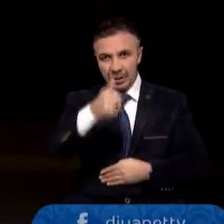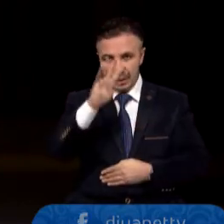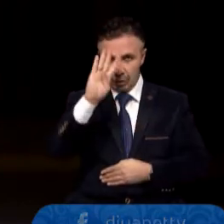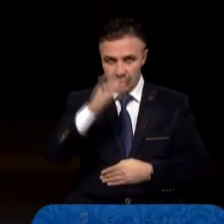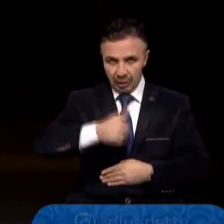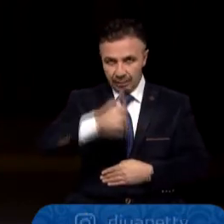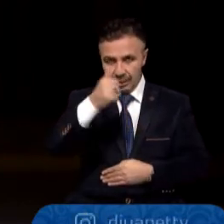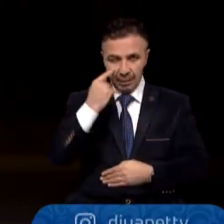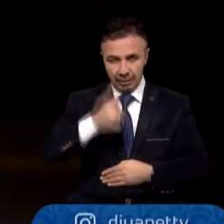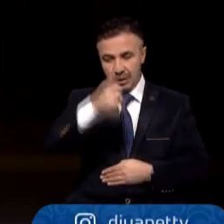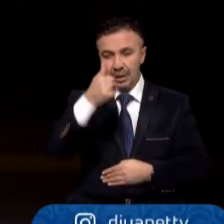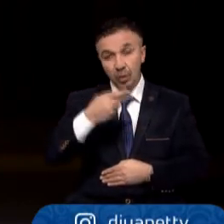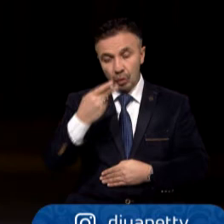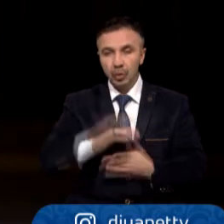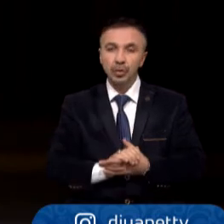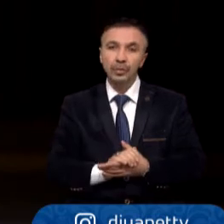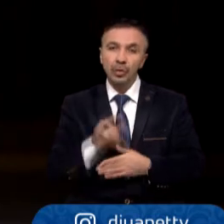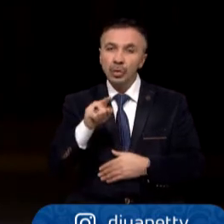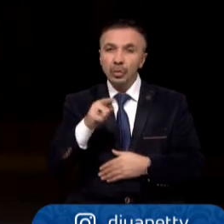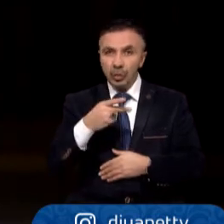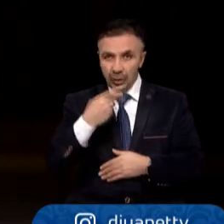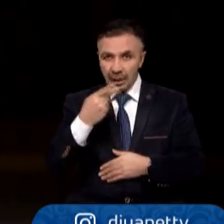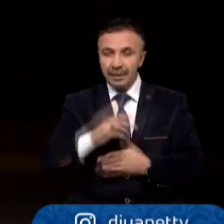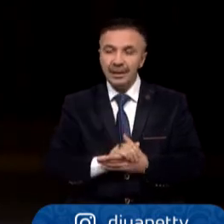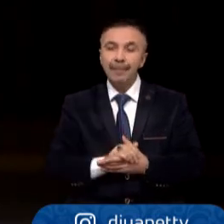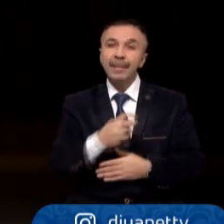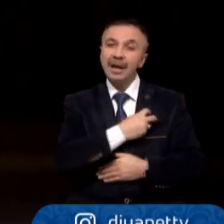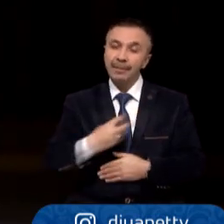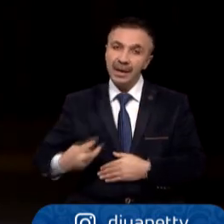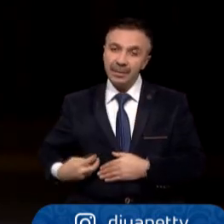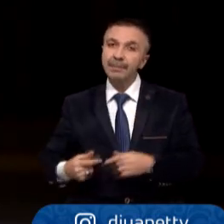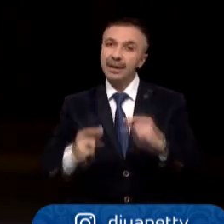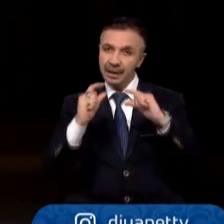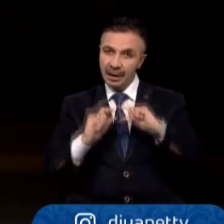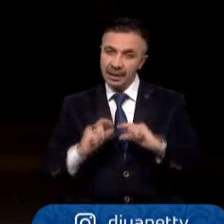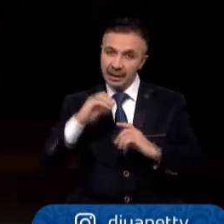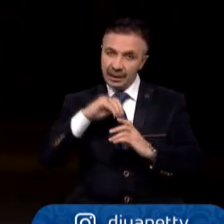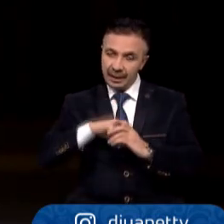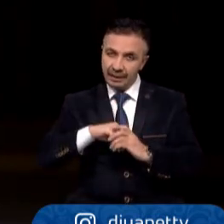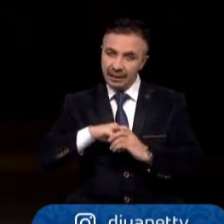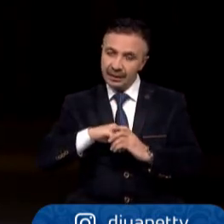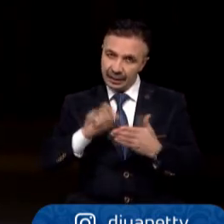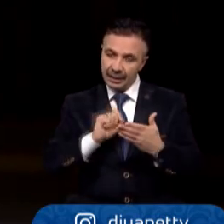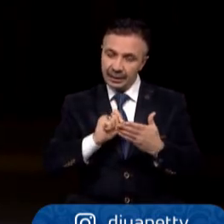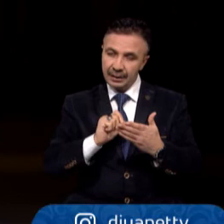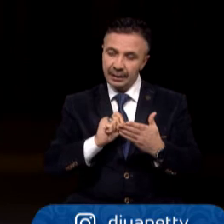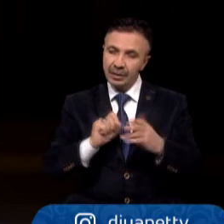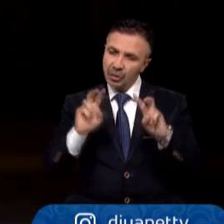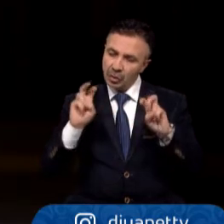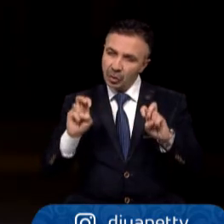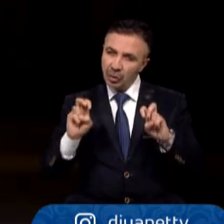konuşuyoruz bu tabirinde Peygamberimizin bir hadisi şerefinden alındığını